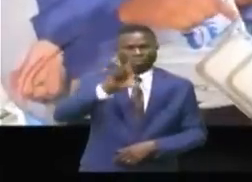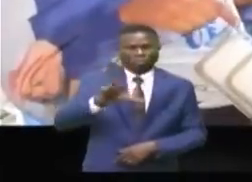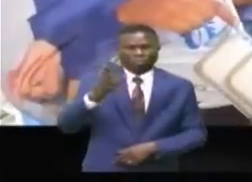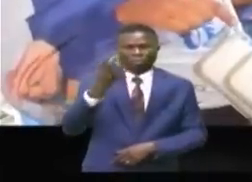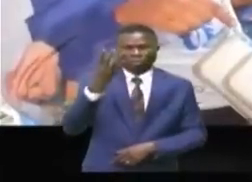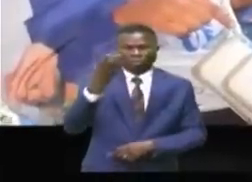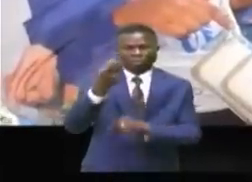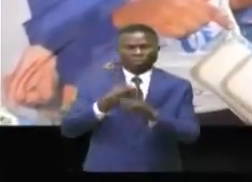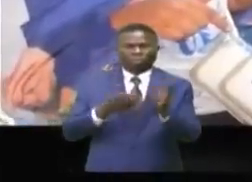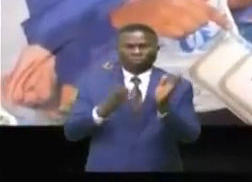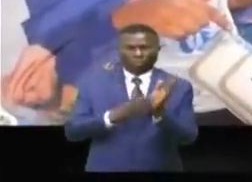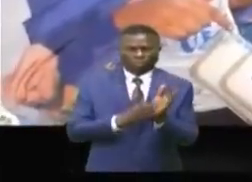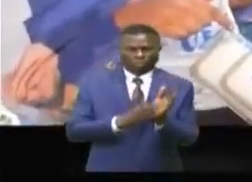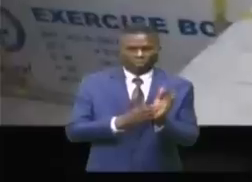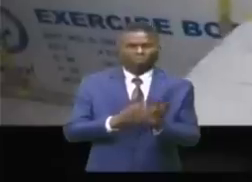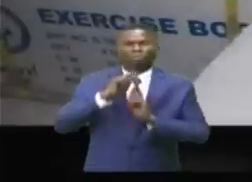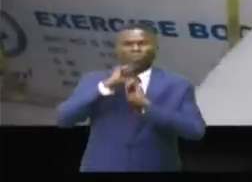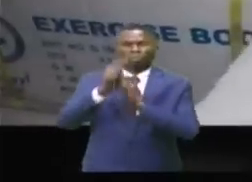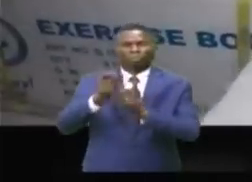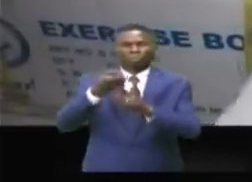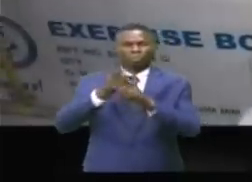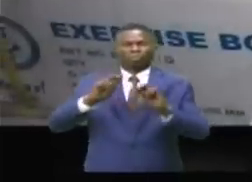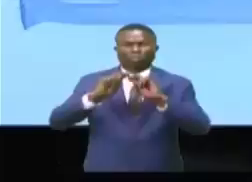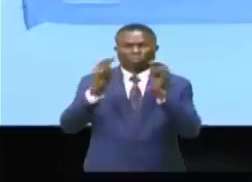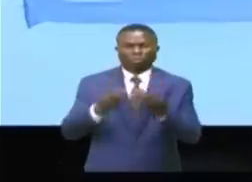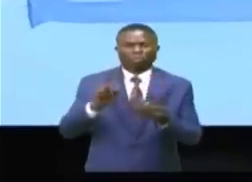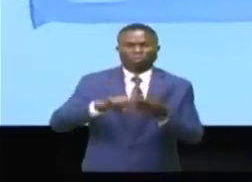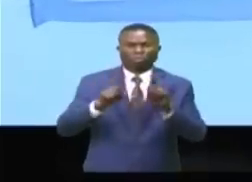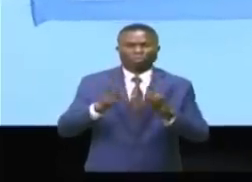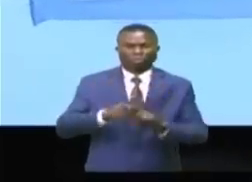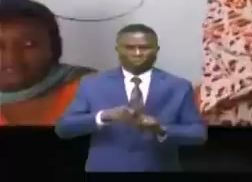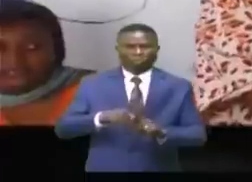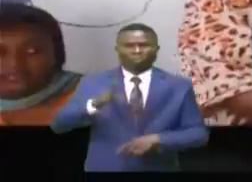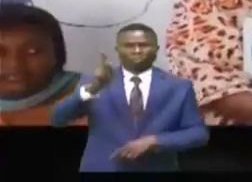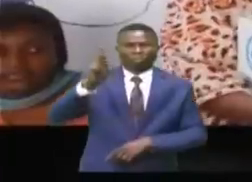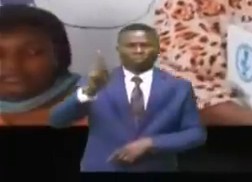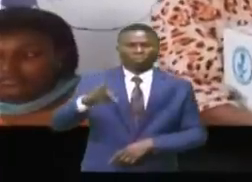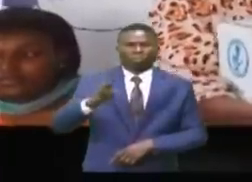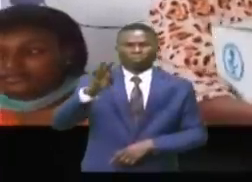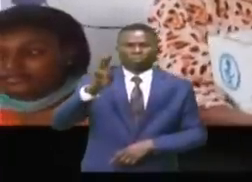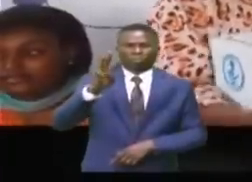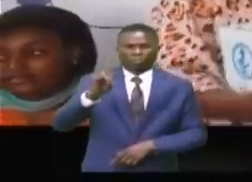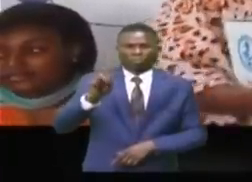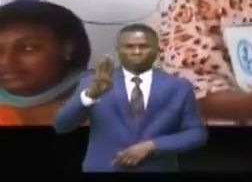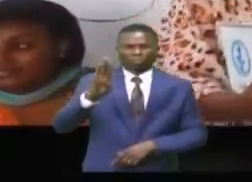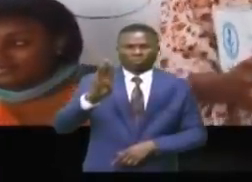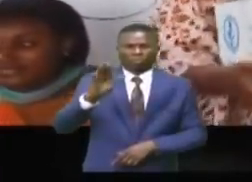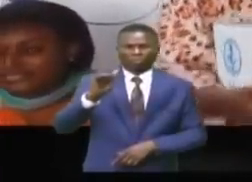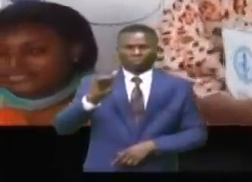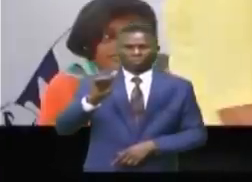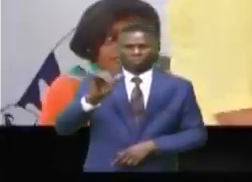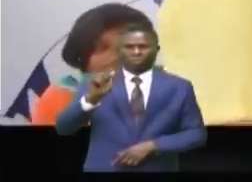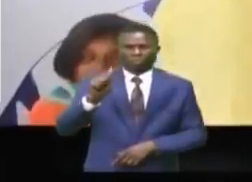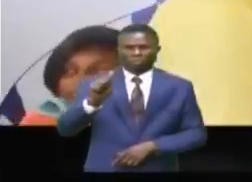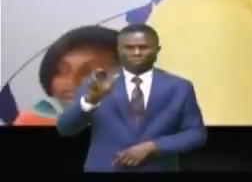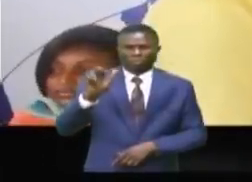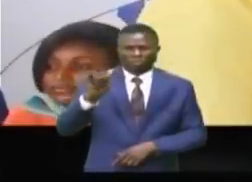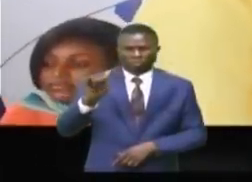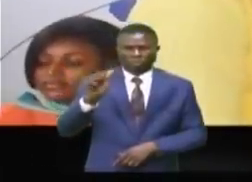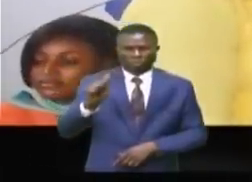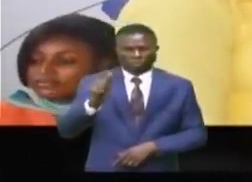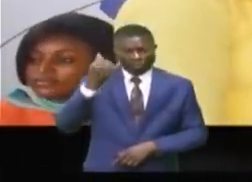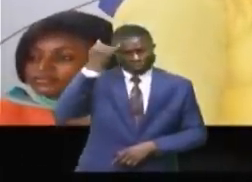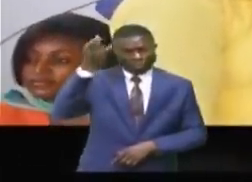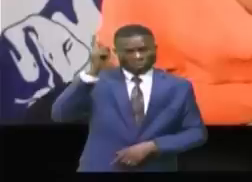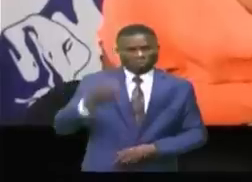œuvre caritative aide la structure Les Amis de Patrick Mouyaya. Avec cette remise, Les Amis de Patrick Mouyaya